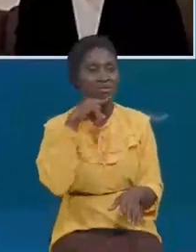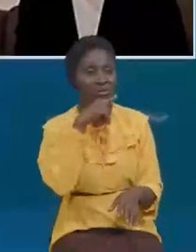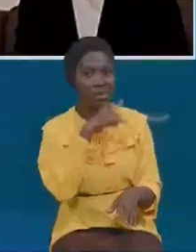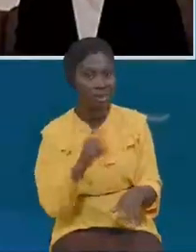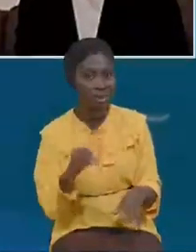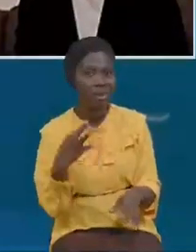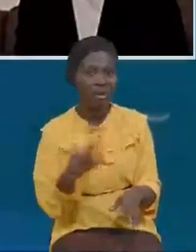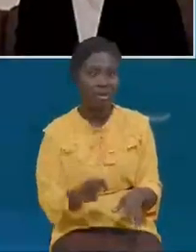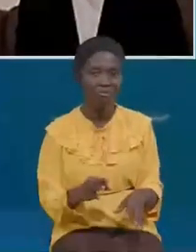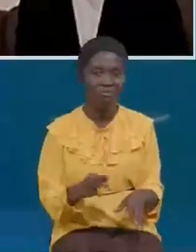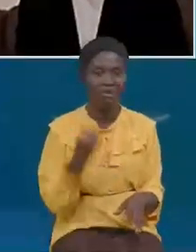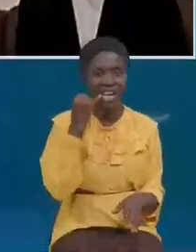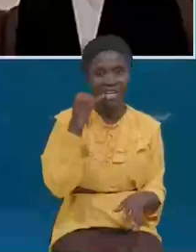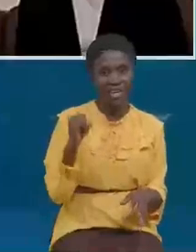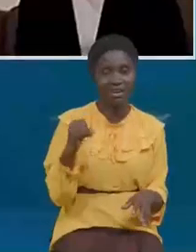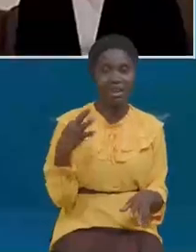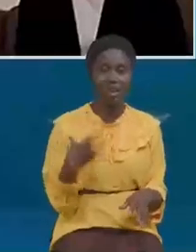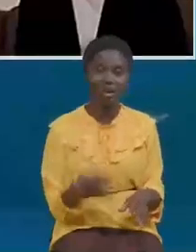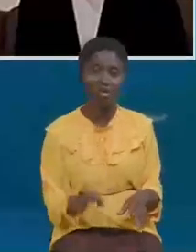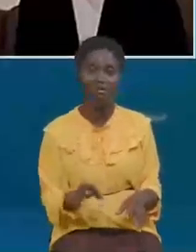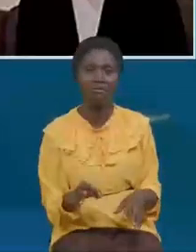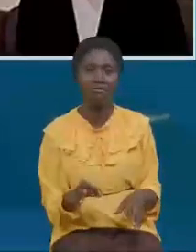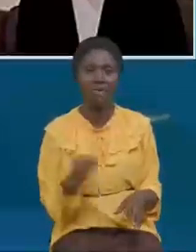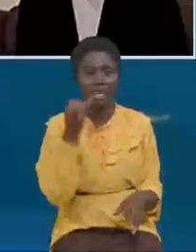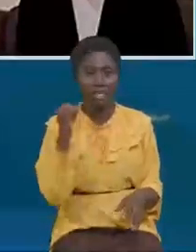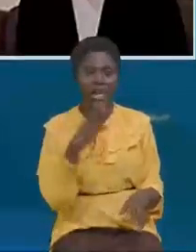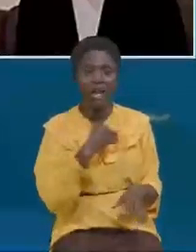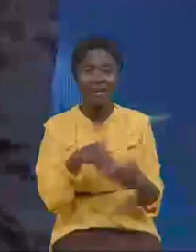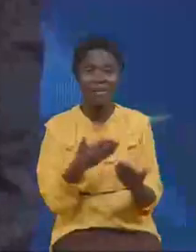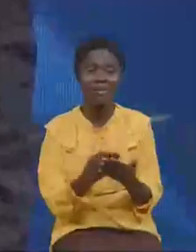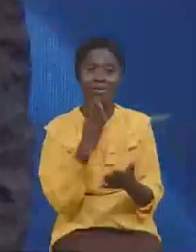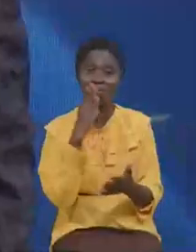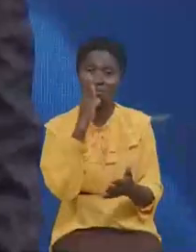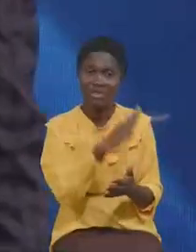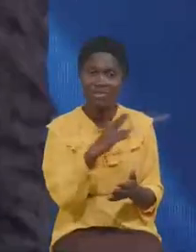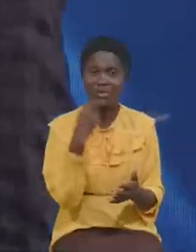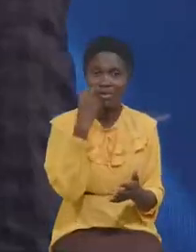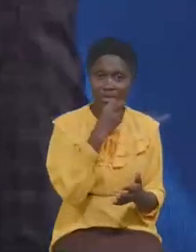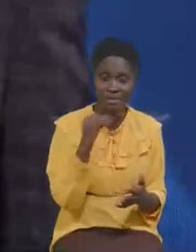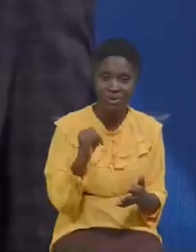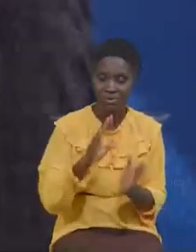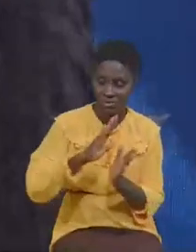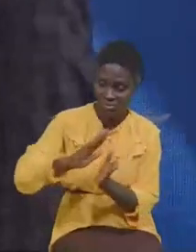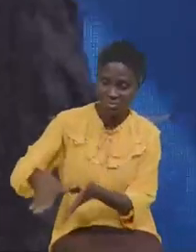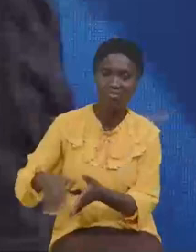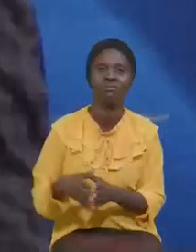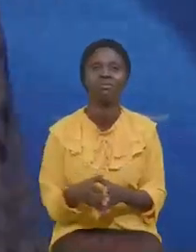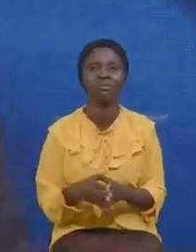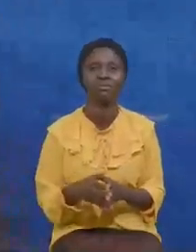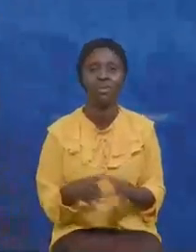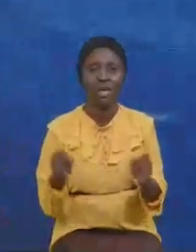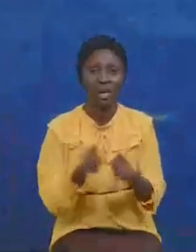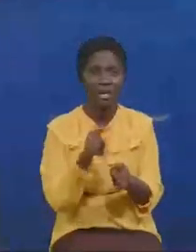mensonge, l'envie, la jalousie et toute médisance, mettez cela de